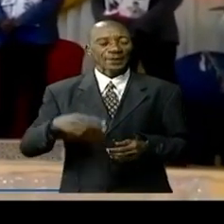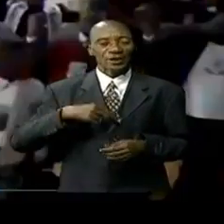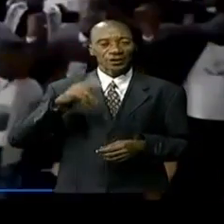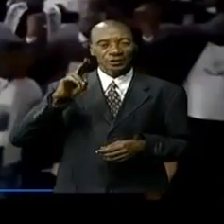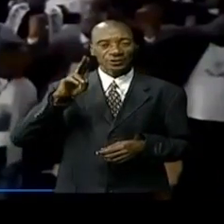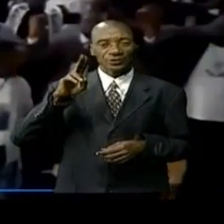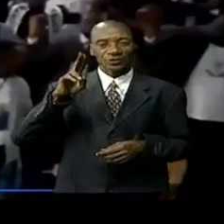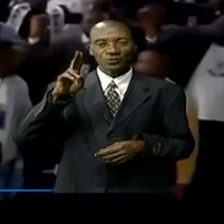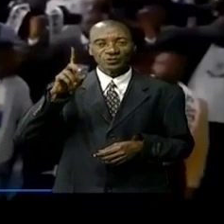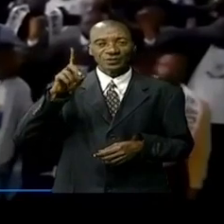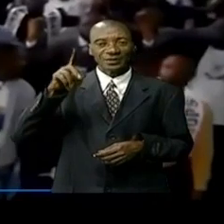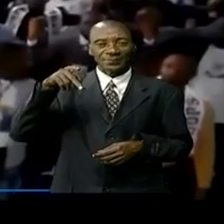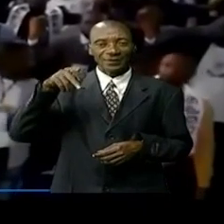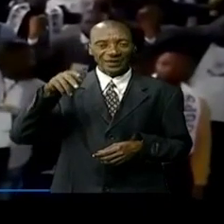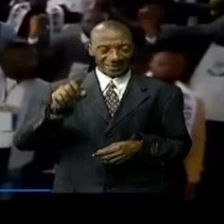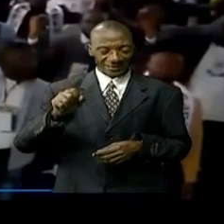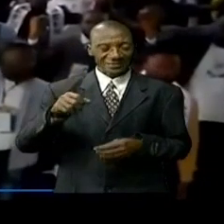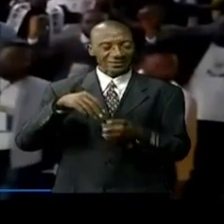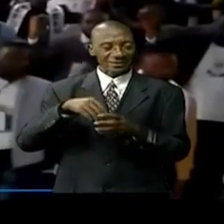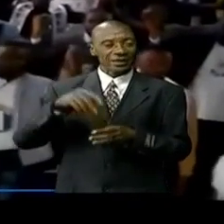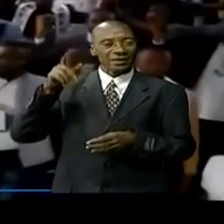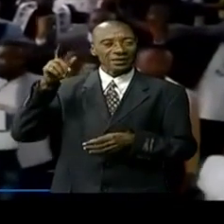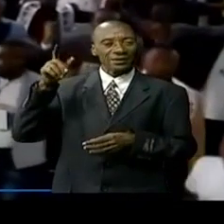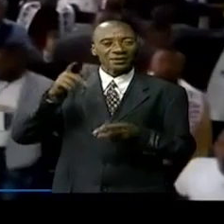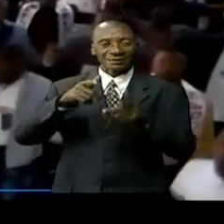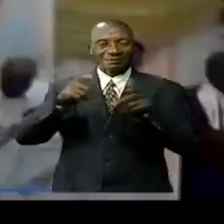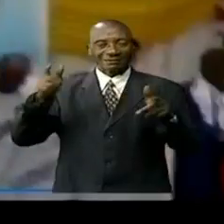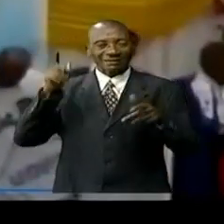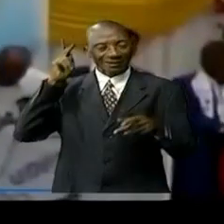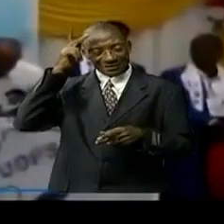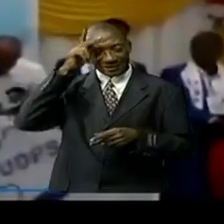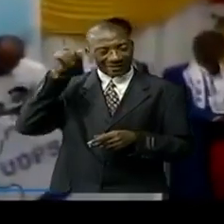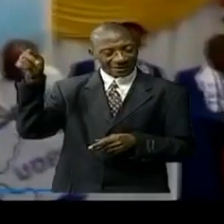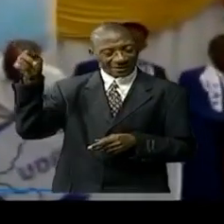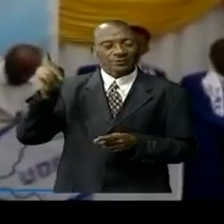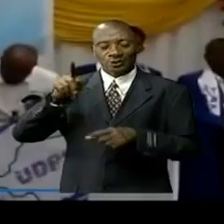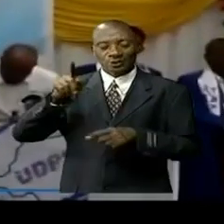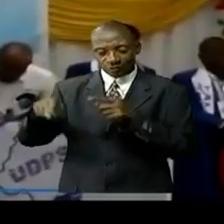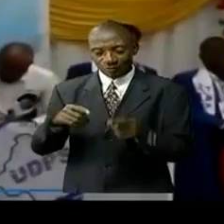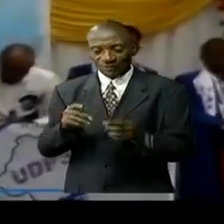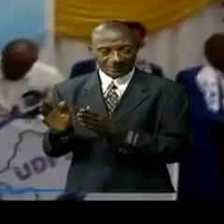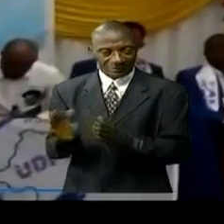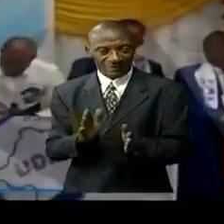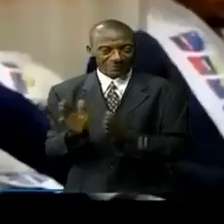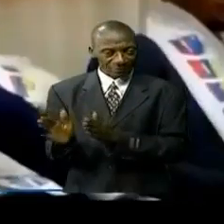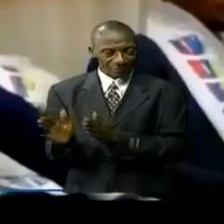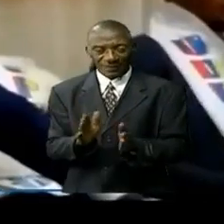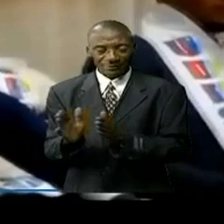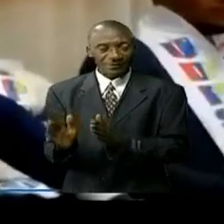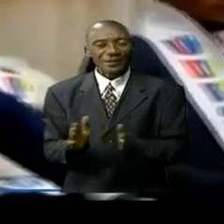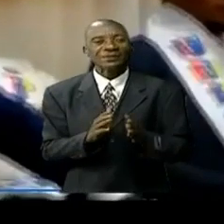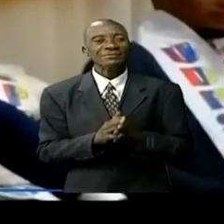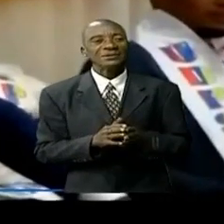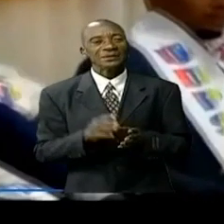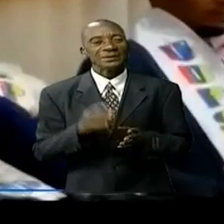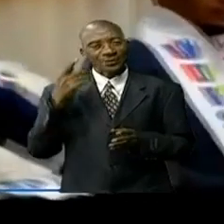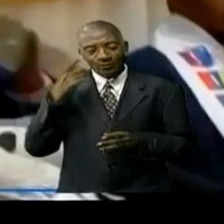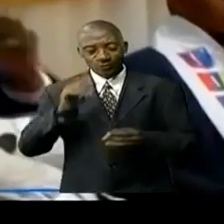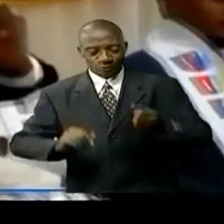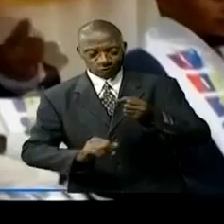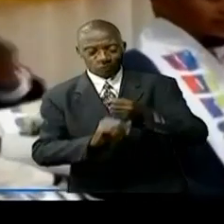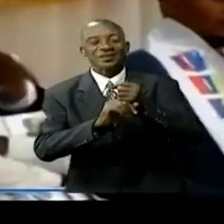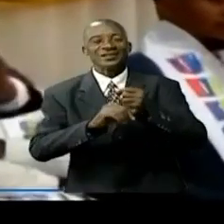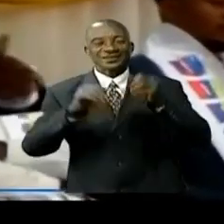de l'espace Grand Katanga peaufinent déjà des stratégies pour donner à Félix-Antoine Tshisekedi Tshilombo la majorité parlementaire